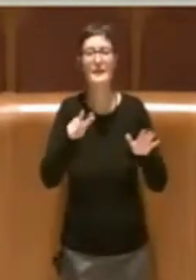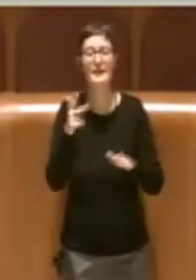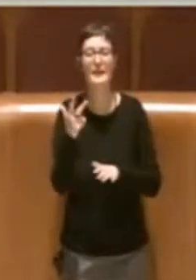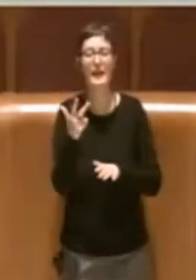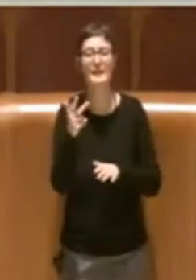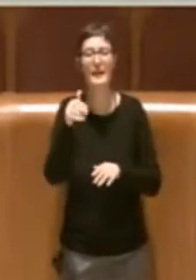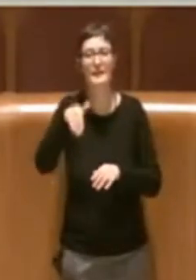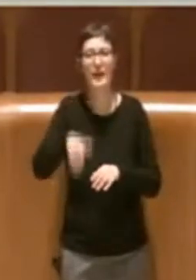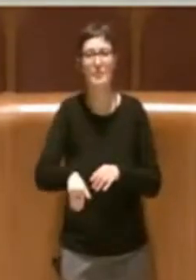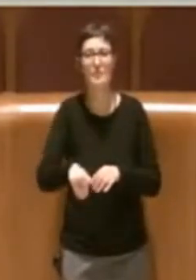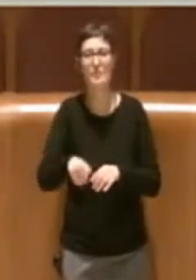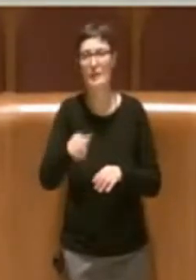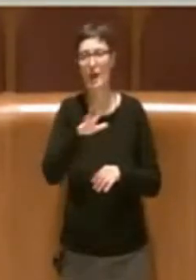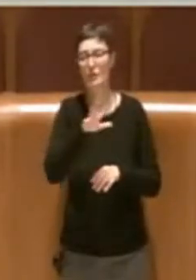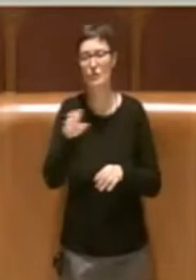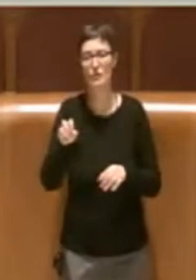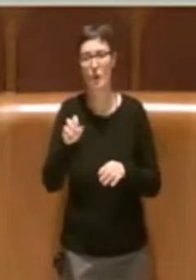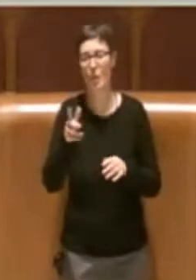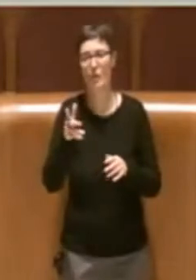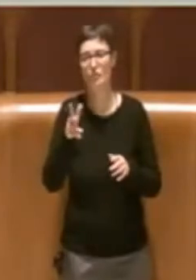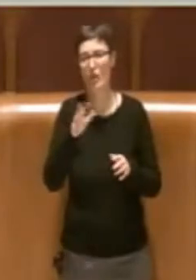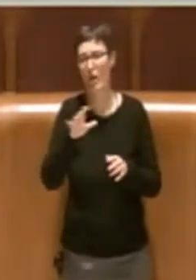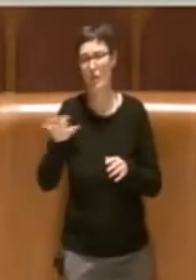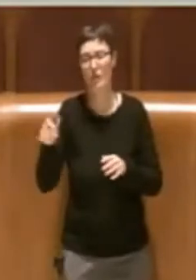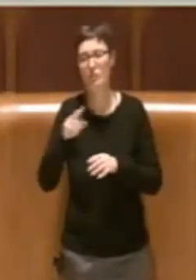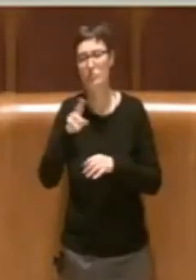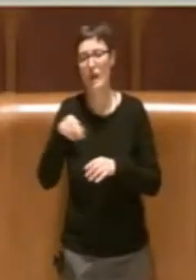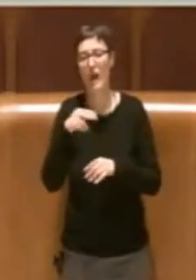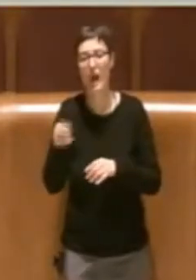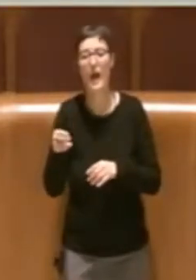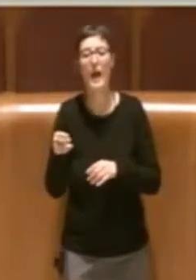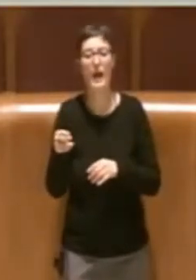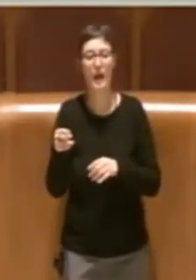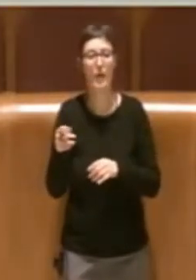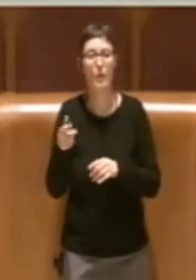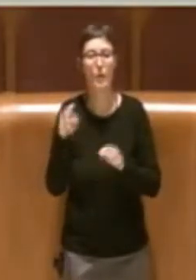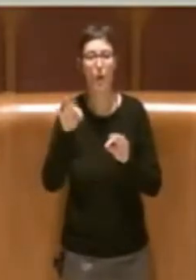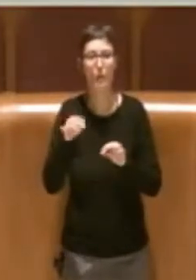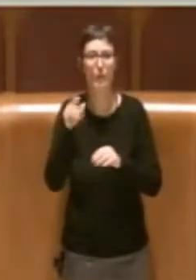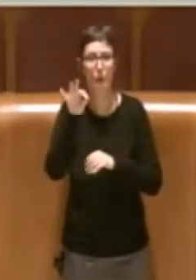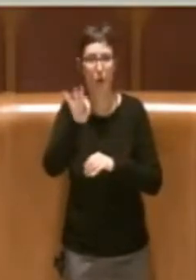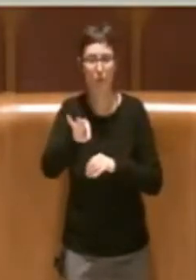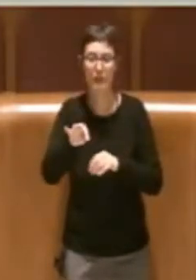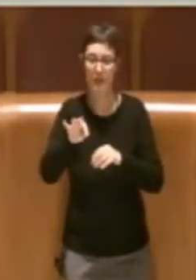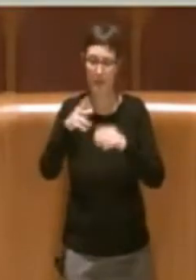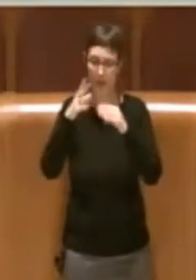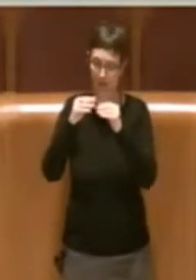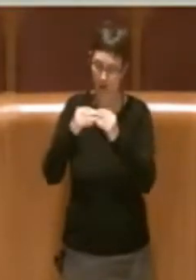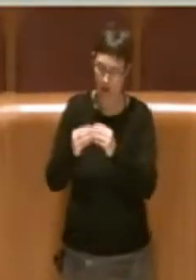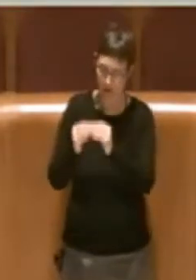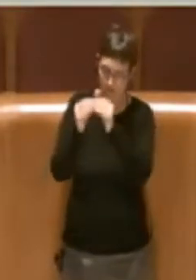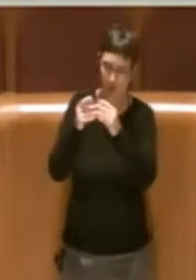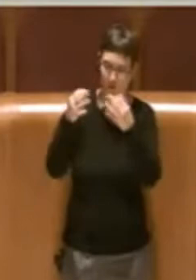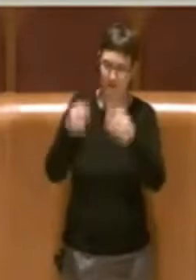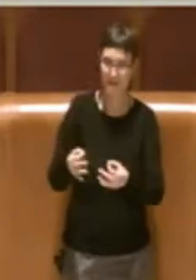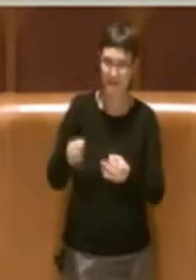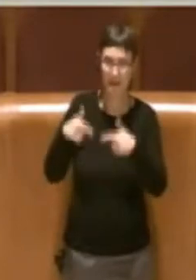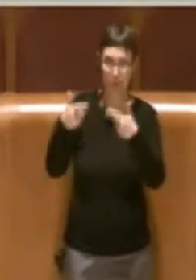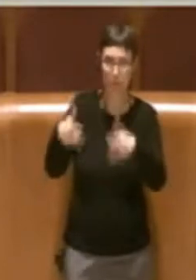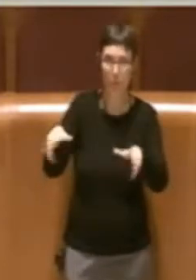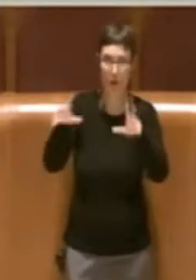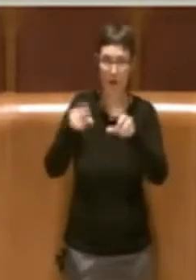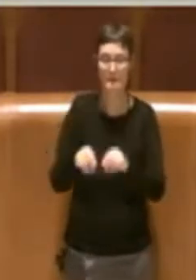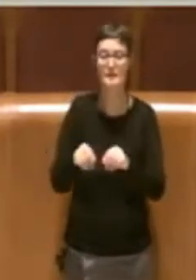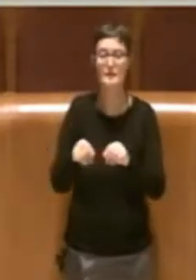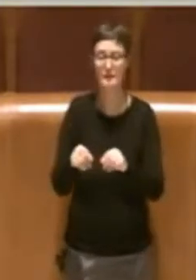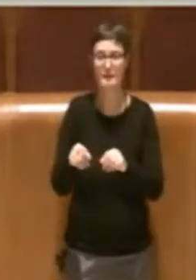76.386,95 euro per i lavori di messa in sicurezza e ripristino e riqualificazione del teatro alessandrino